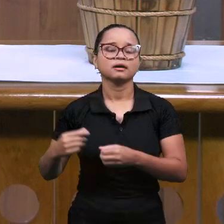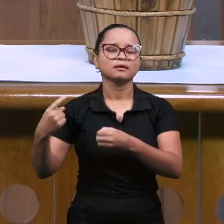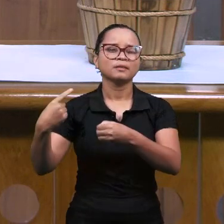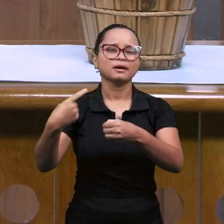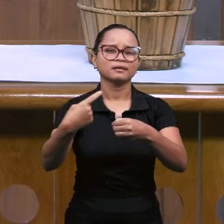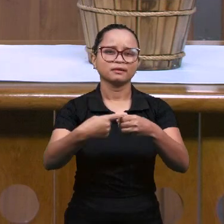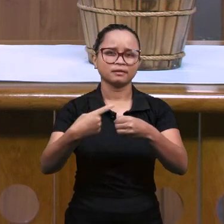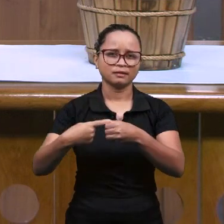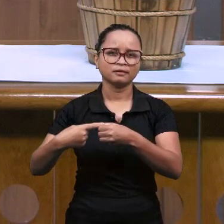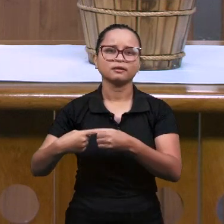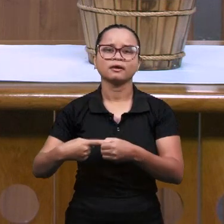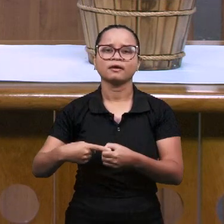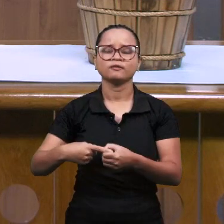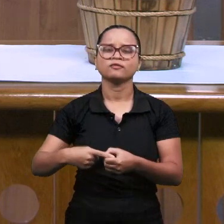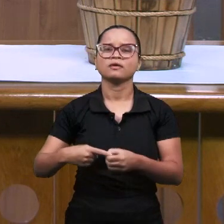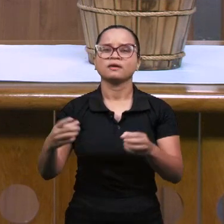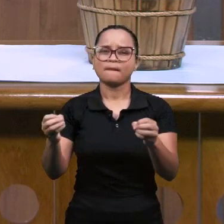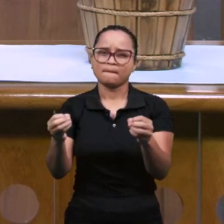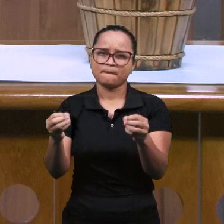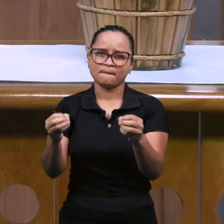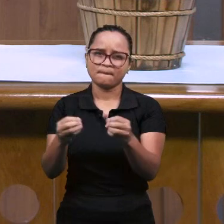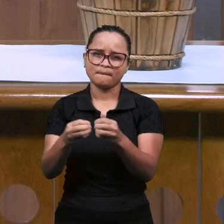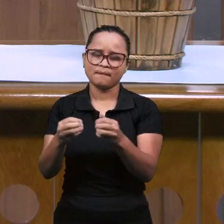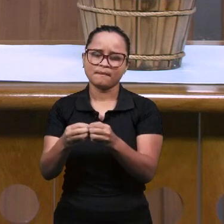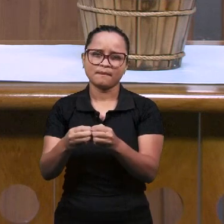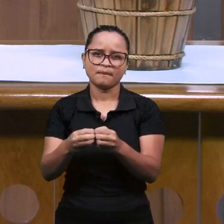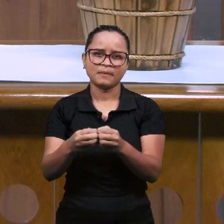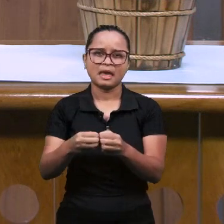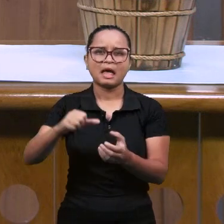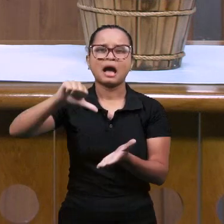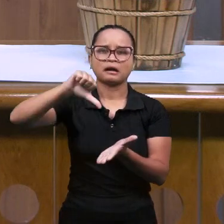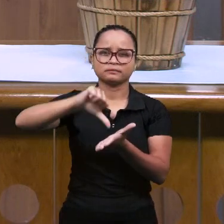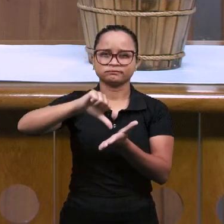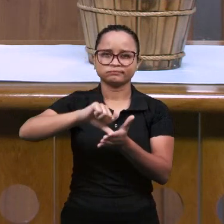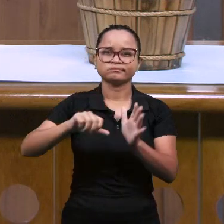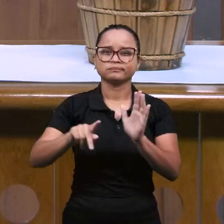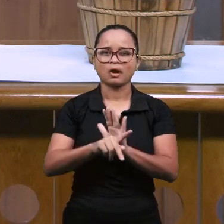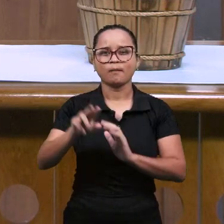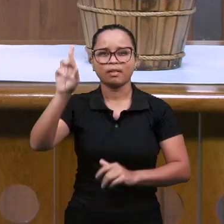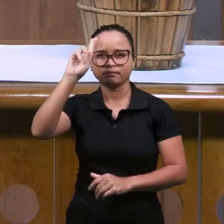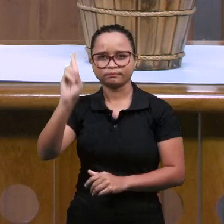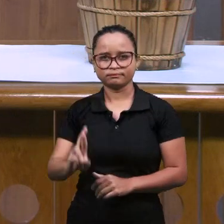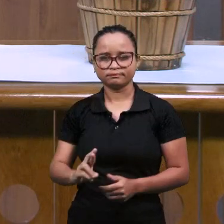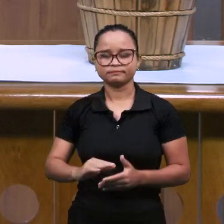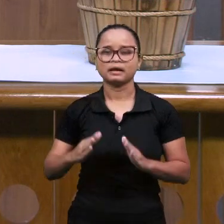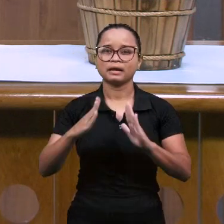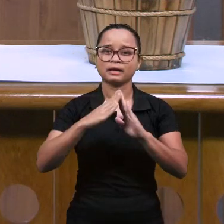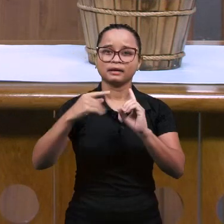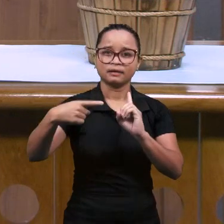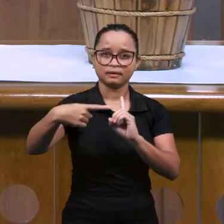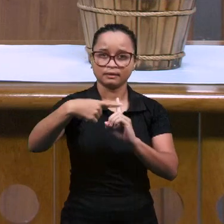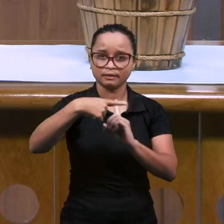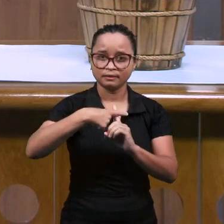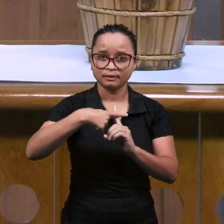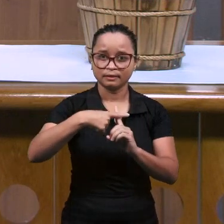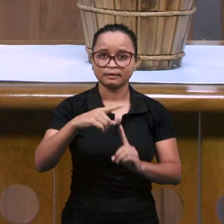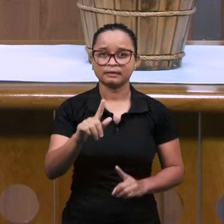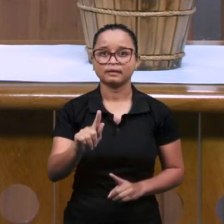ville proche de Moscou et Saint-Pétersbourg. Le groupe des frères et sœurs